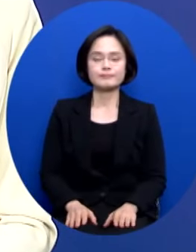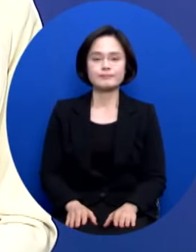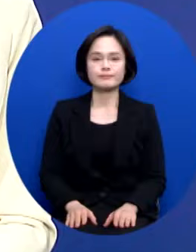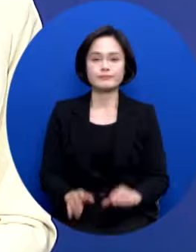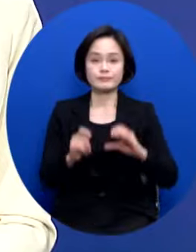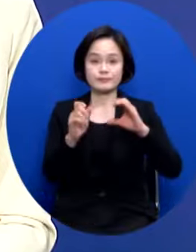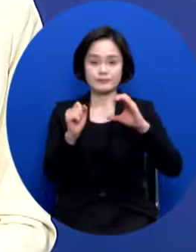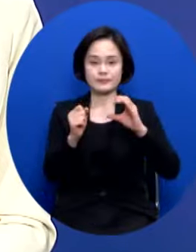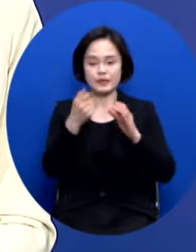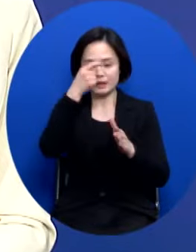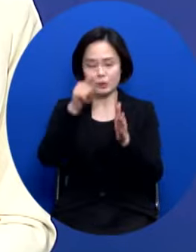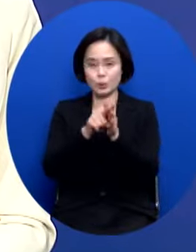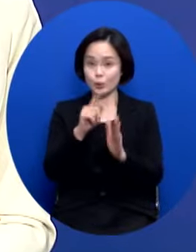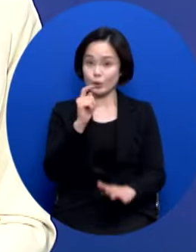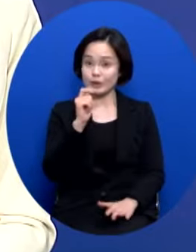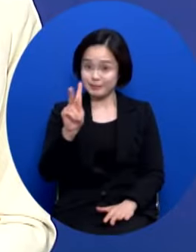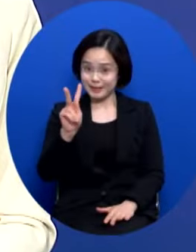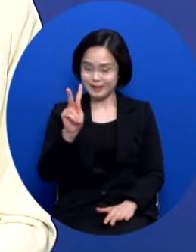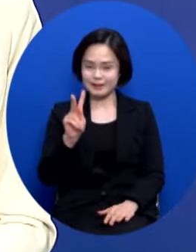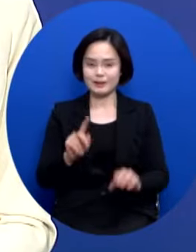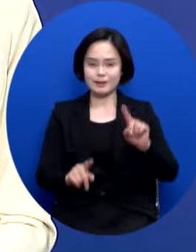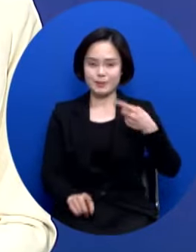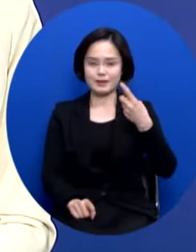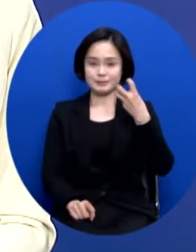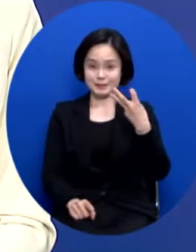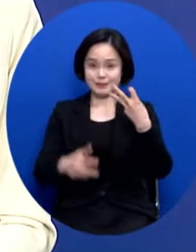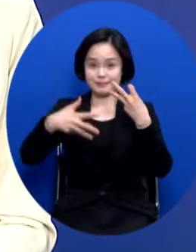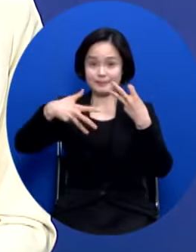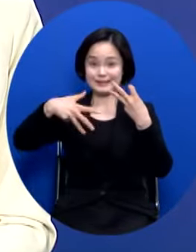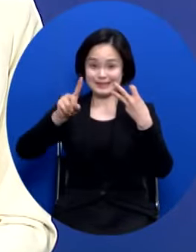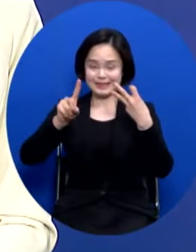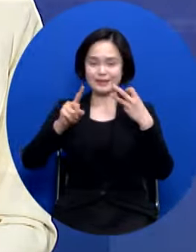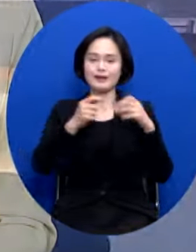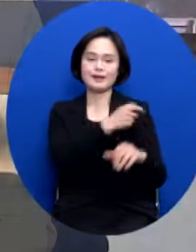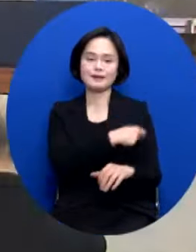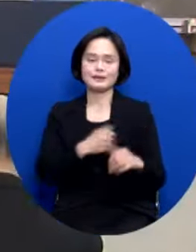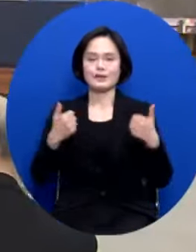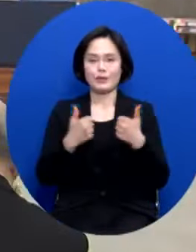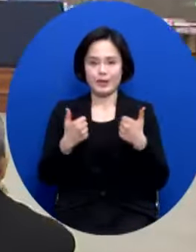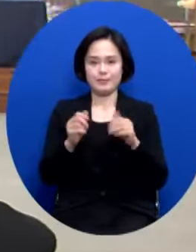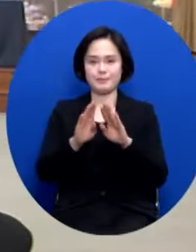CTS 기독교TV가 제113차 이사회를 개최했습니다.